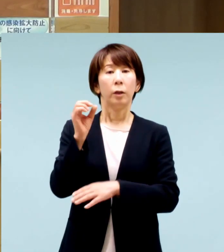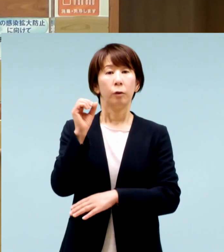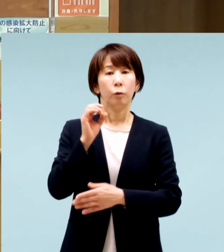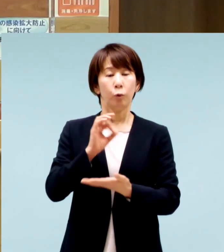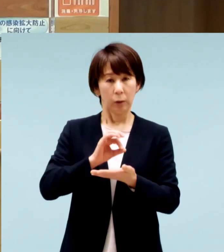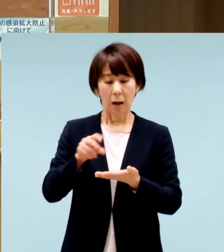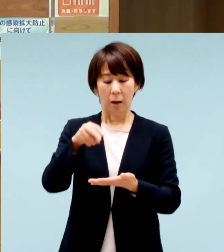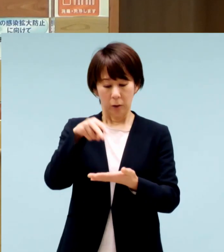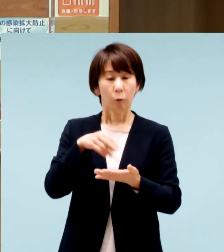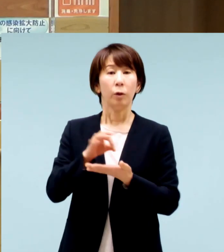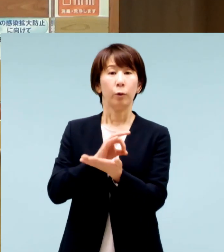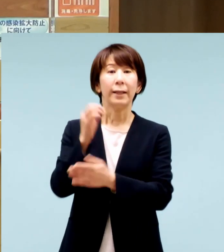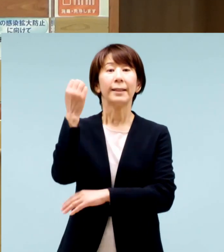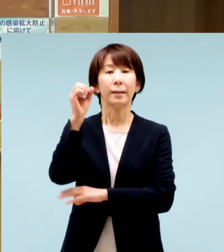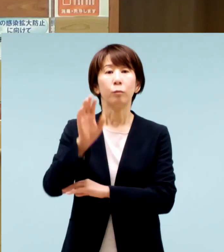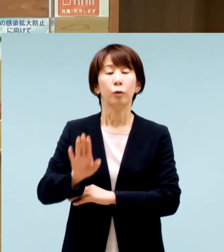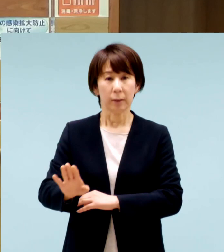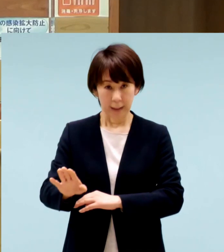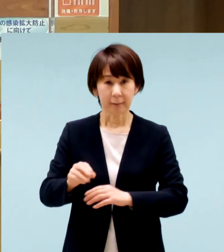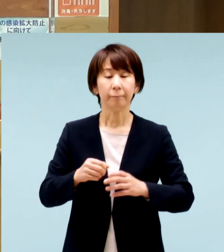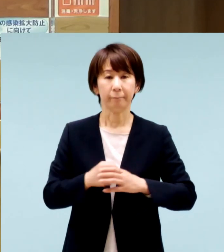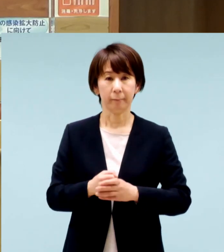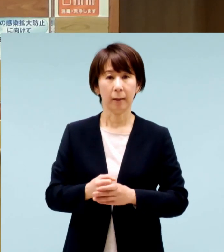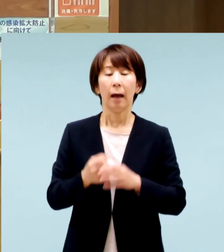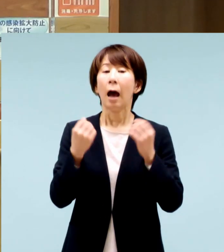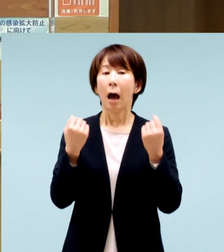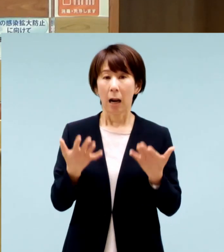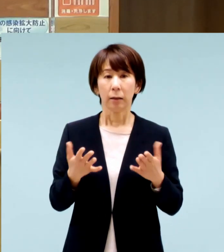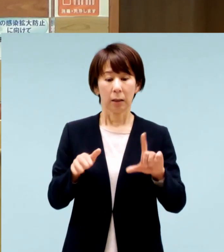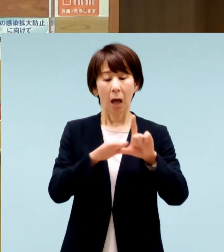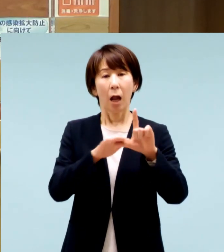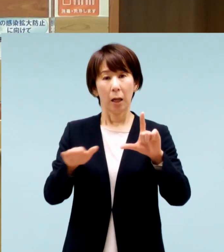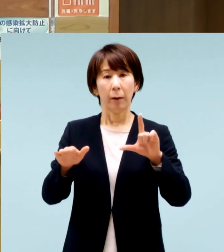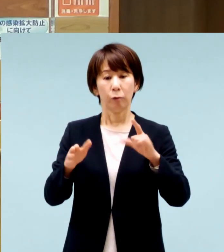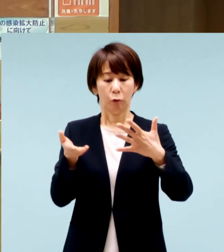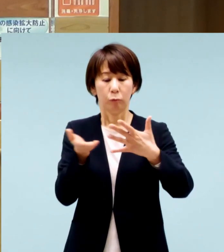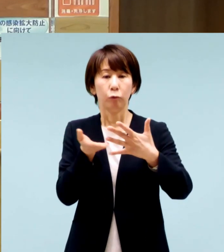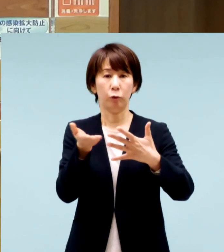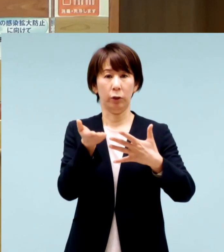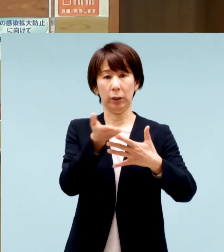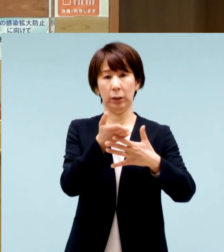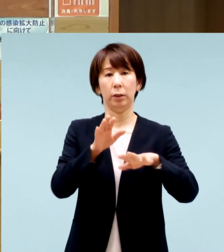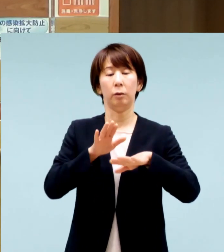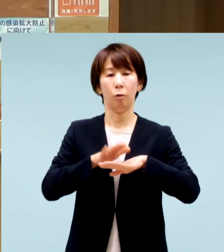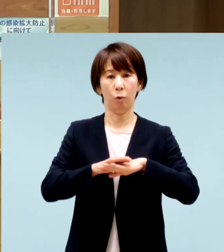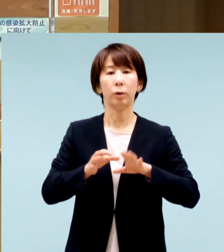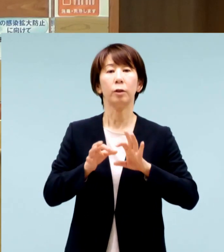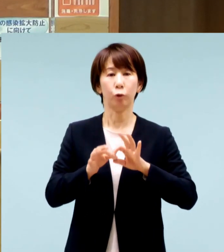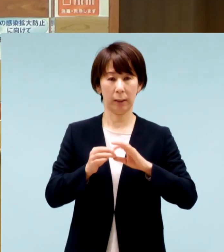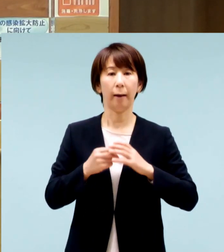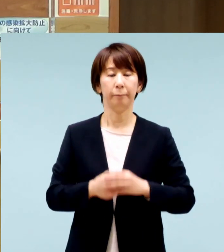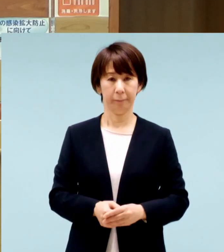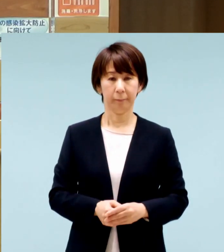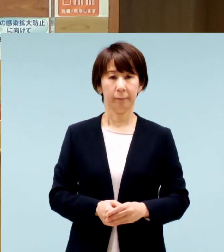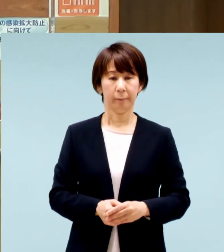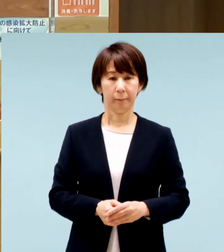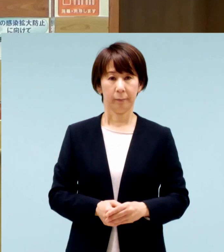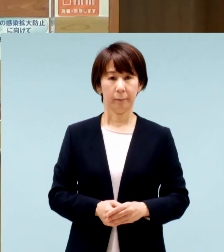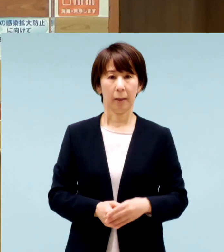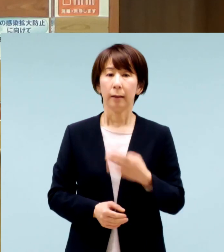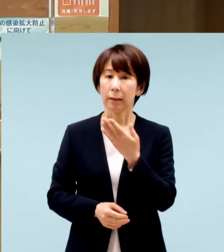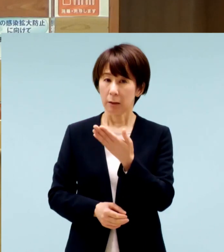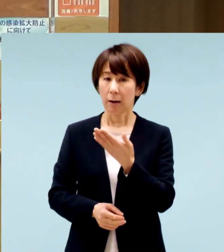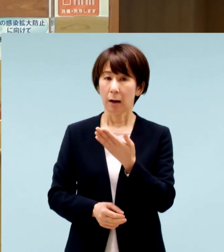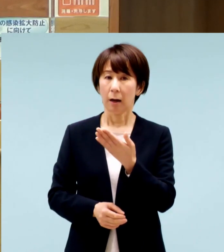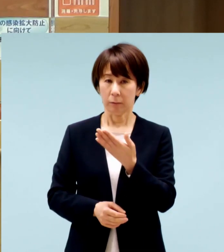すみません、新たなレベル分類について関連してお伺いします。先ほどから、知事はこのレベル分類がもう少し分かりやすいものを、全